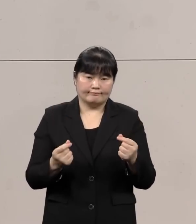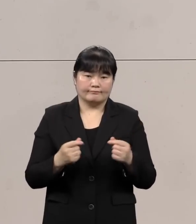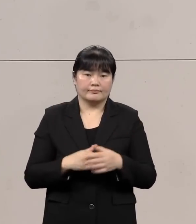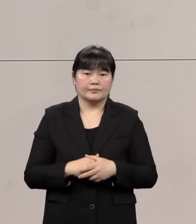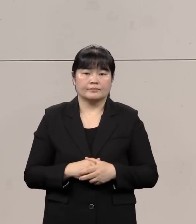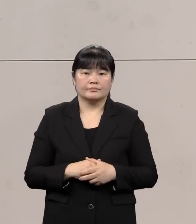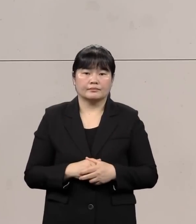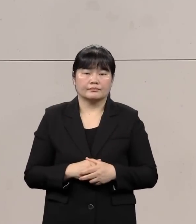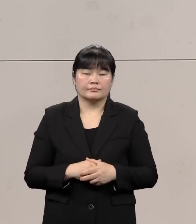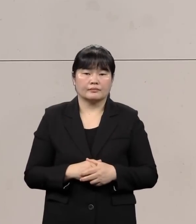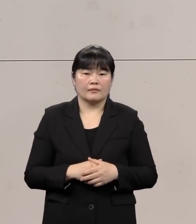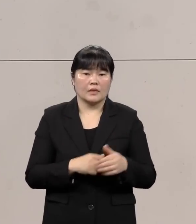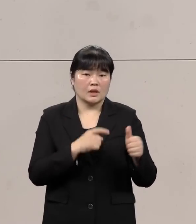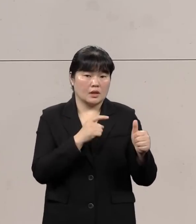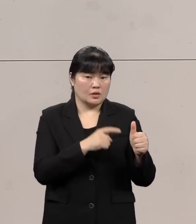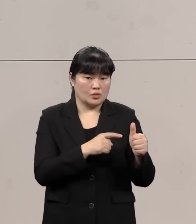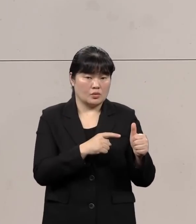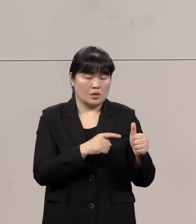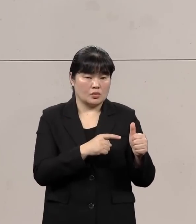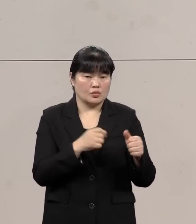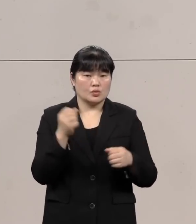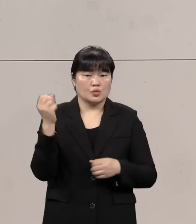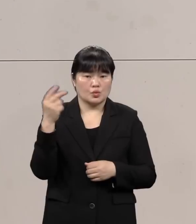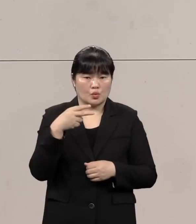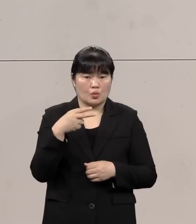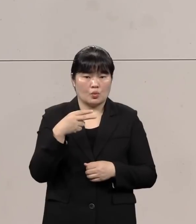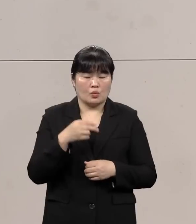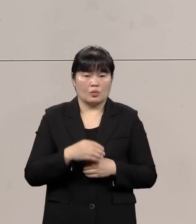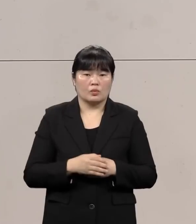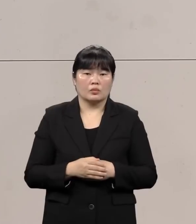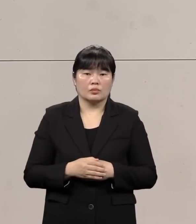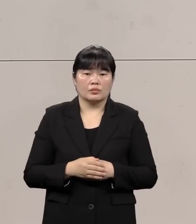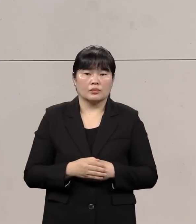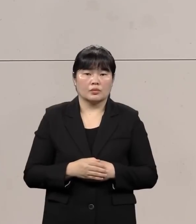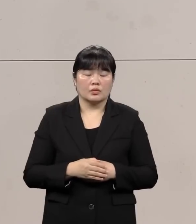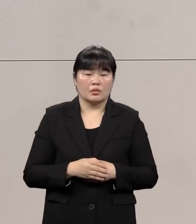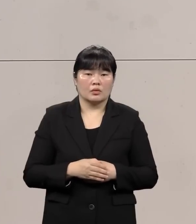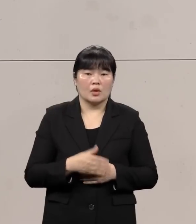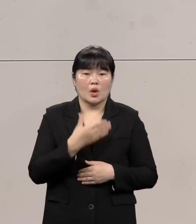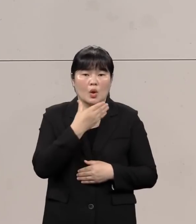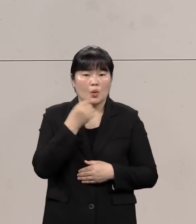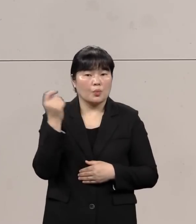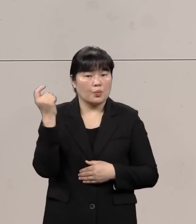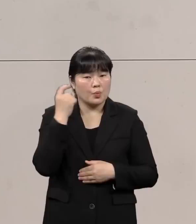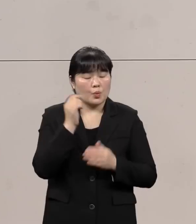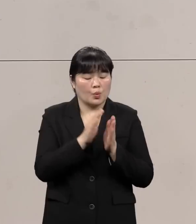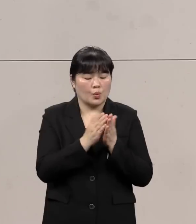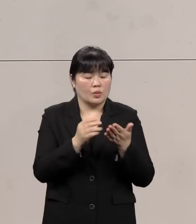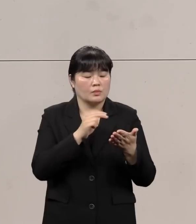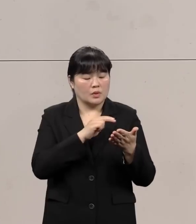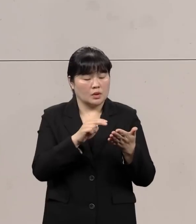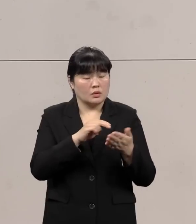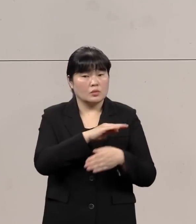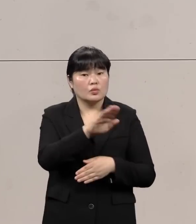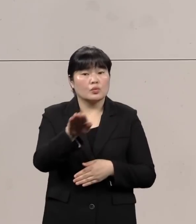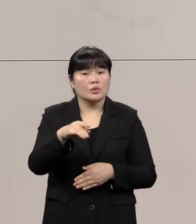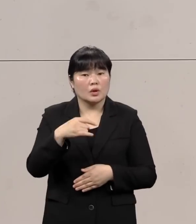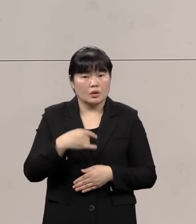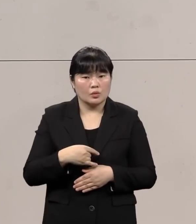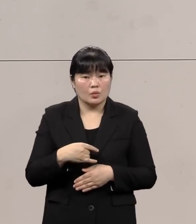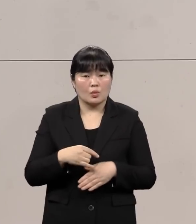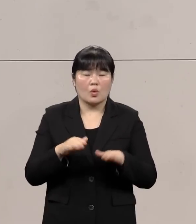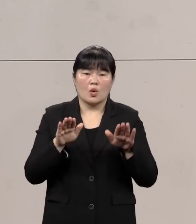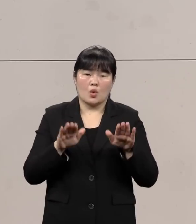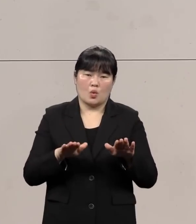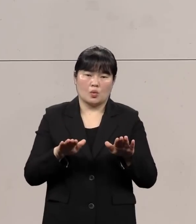마지막 신앙고백을 한 악한 죄수에게도 그리고이 복음을 읽는 우리에게도 오늘이라는